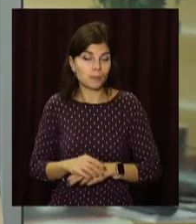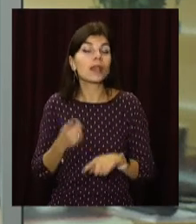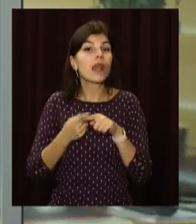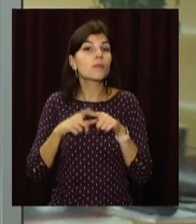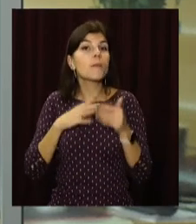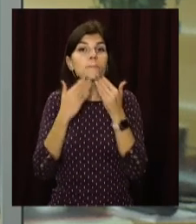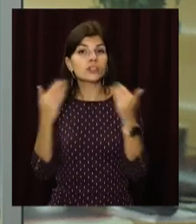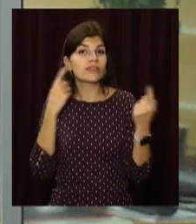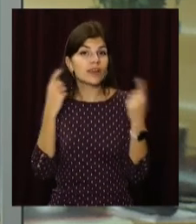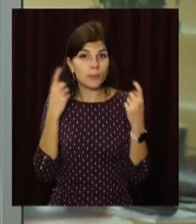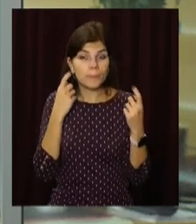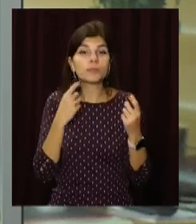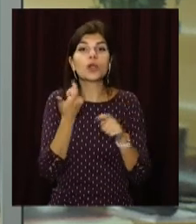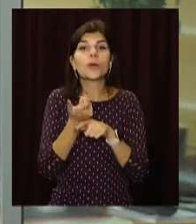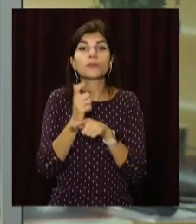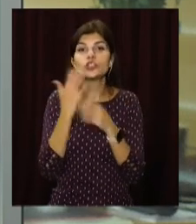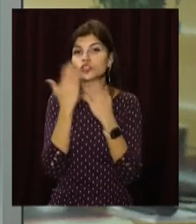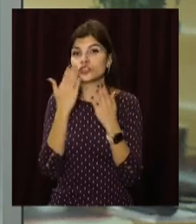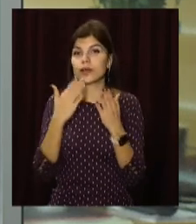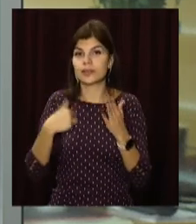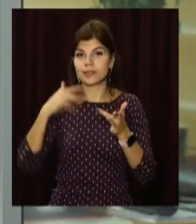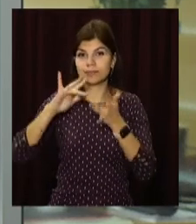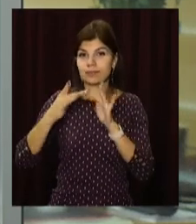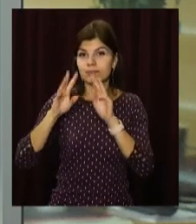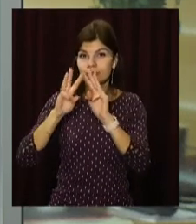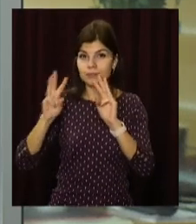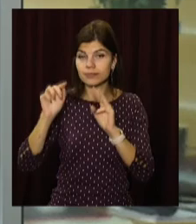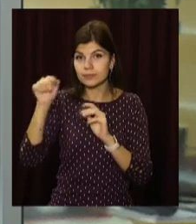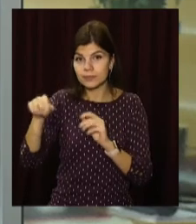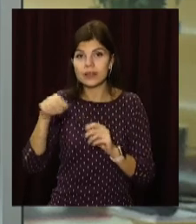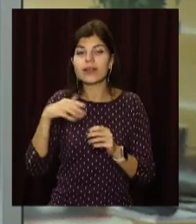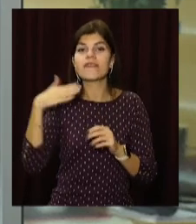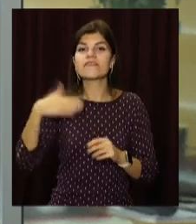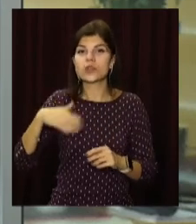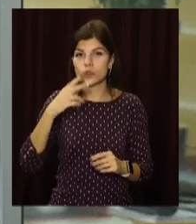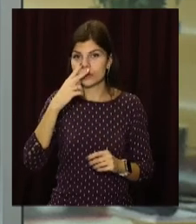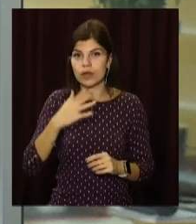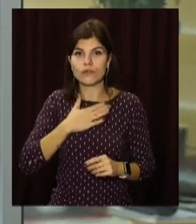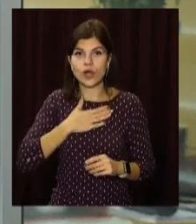годину. Більше читайте на нашому сайті opentv.media. Сюжети переглядайте на